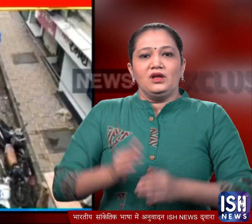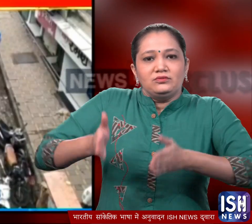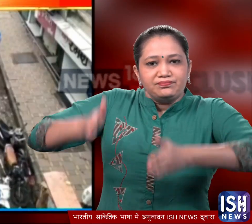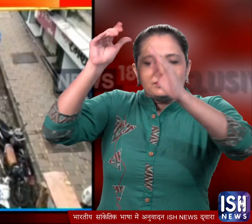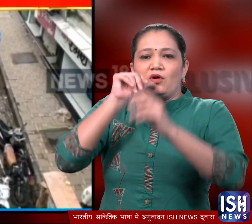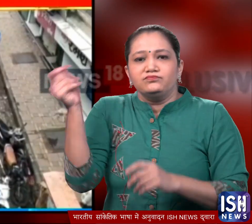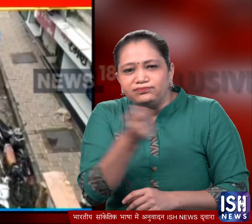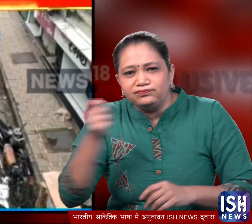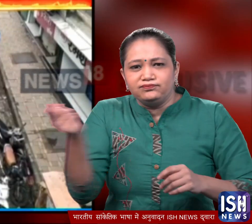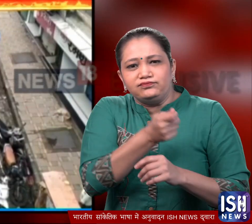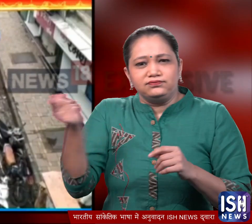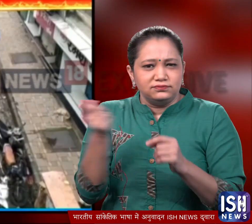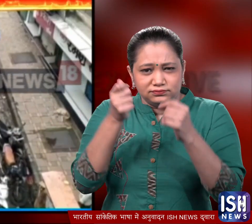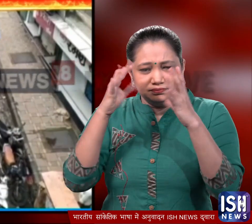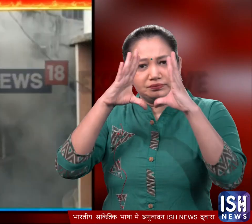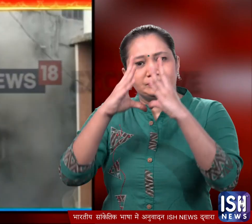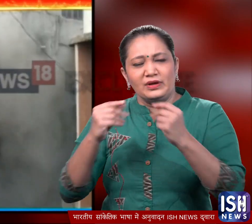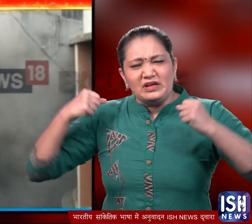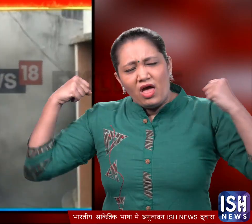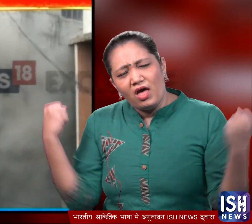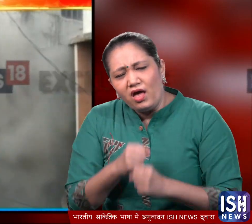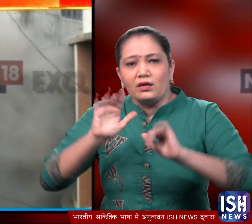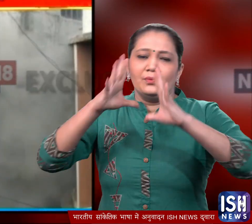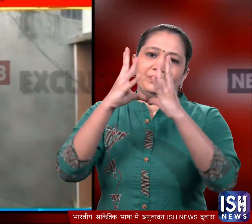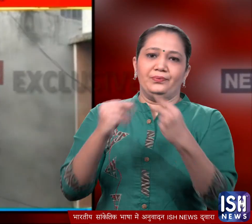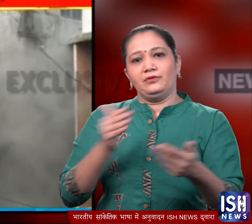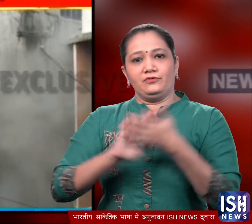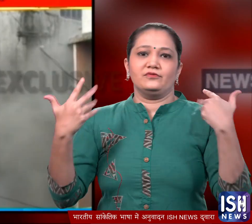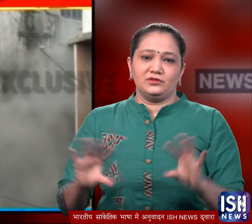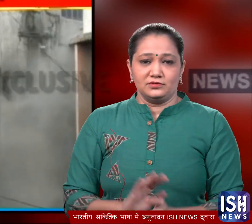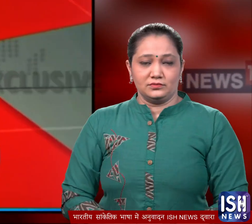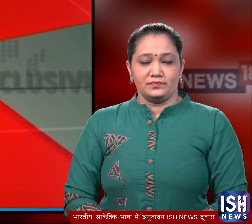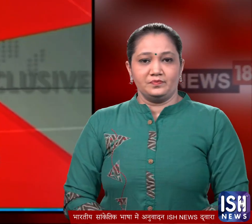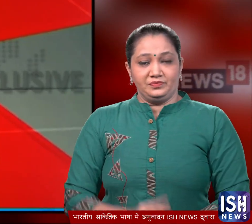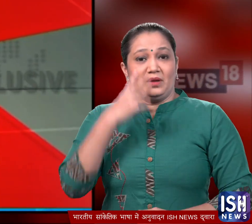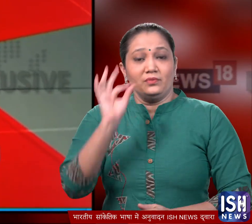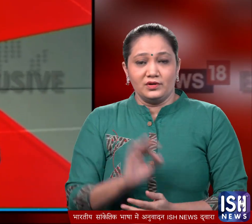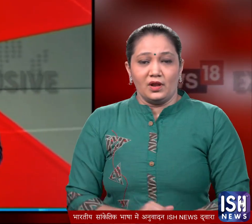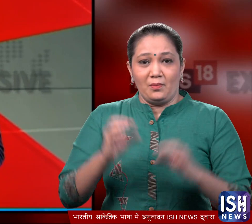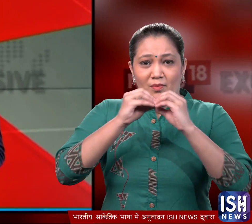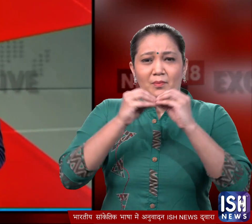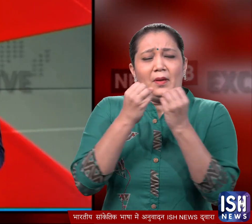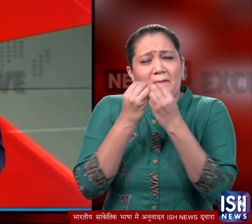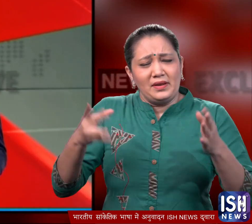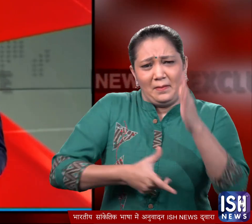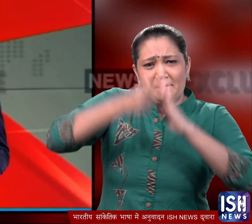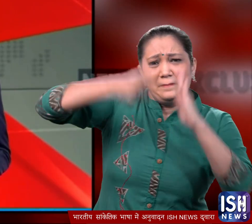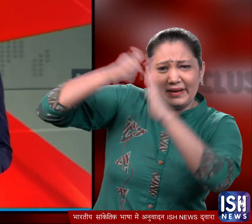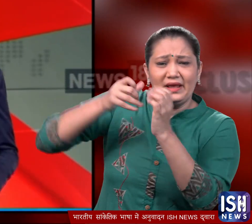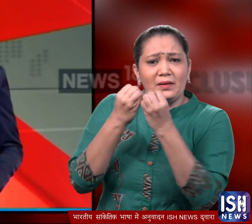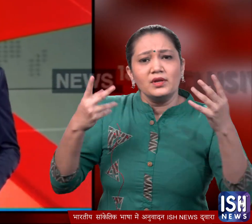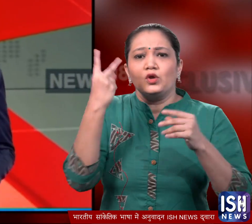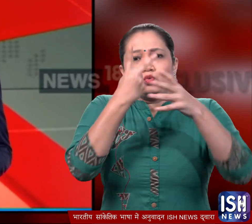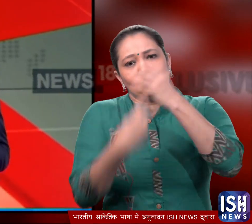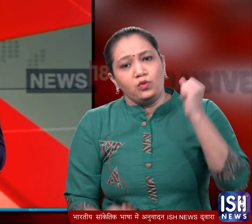फिर इमारत में लगी आग को बुझाने का काम शुरू किया गया। कड़ी मेहनत के बाद उसे बुझा भी लिया गया। सौभाग्य की बात है कि मुंबई में बहुत सी इमारतों का